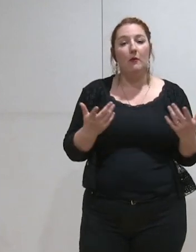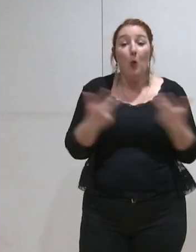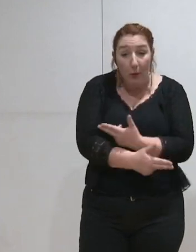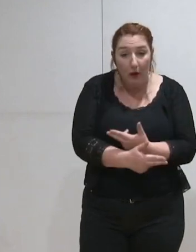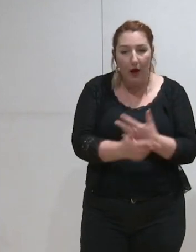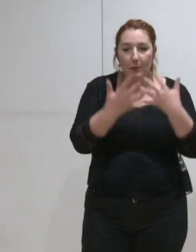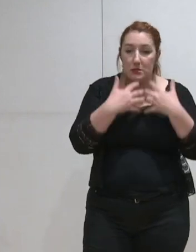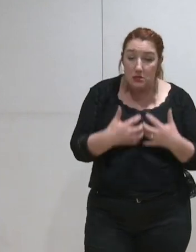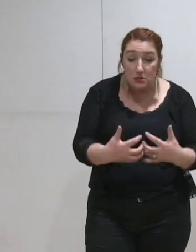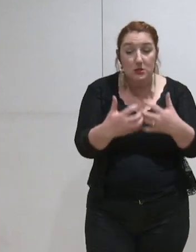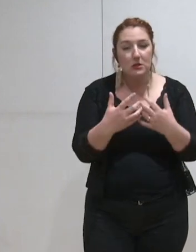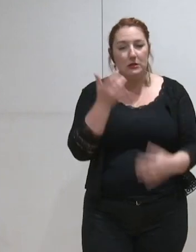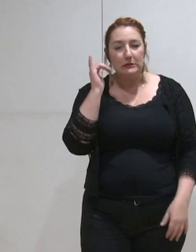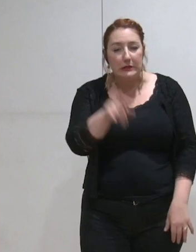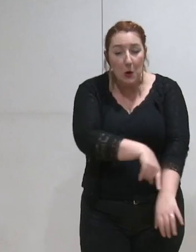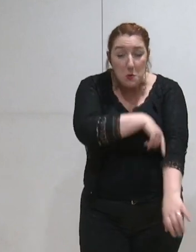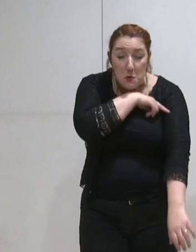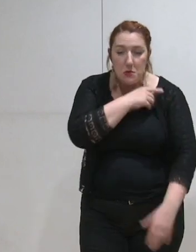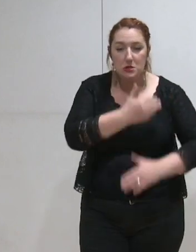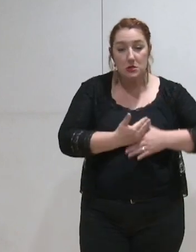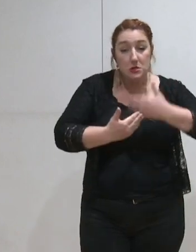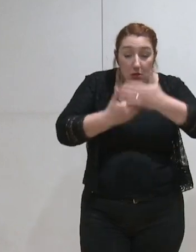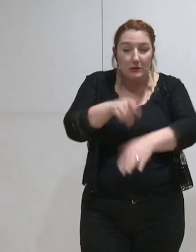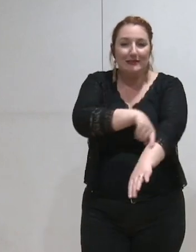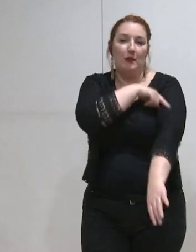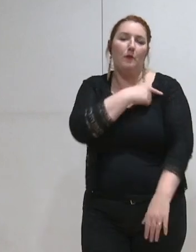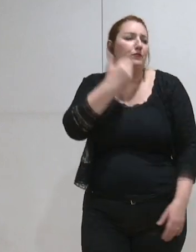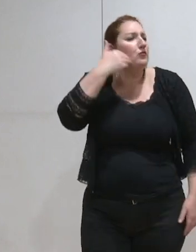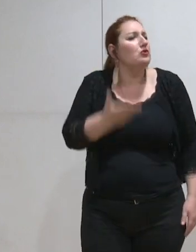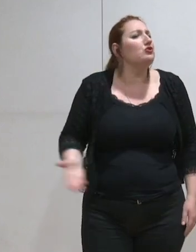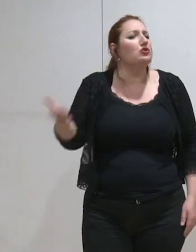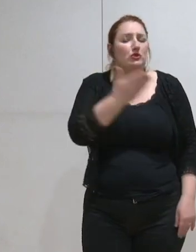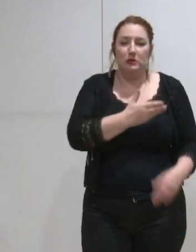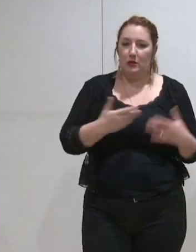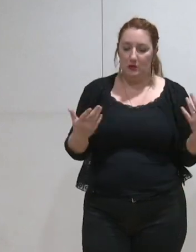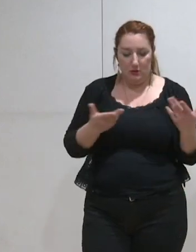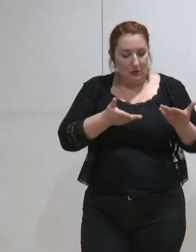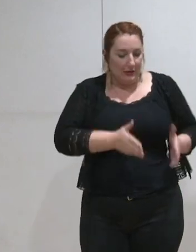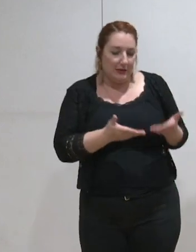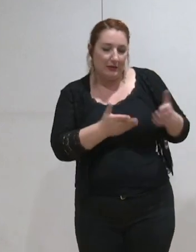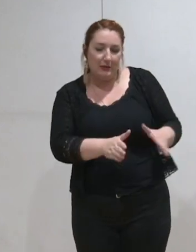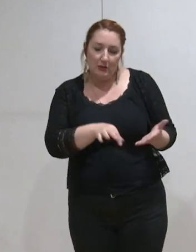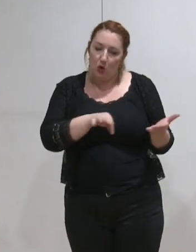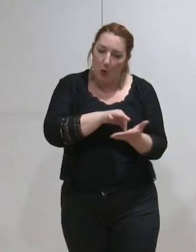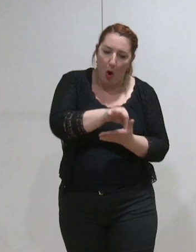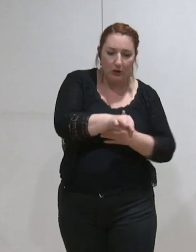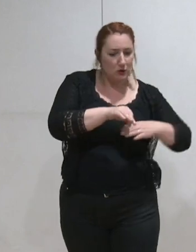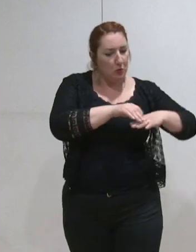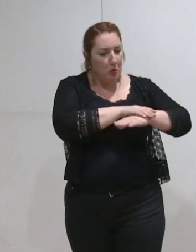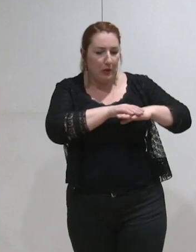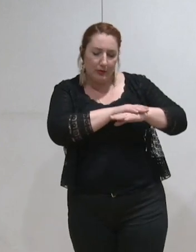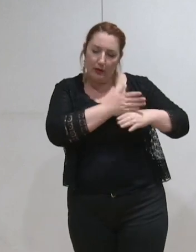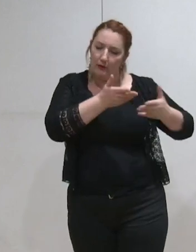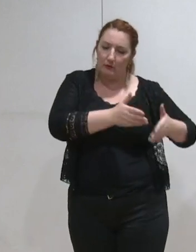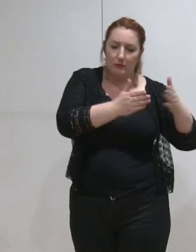à construire chacun sait ici qu'il y a un décalage entre les orientations les décisions que nos instances peuvent prendre